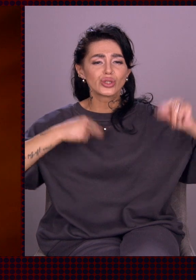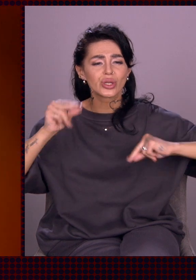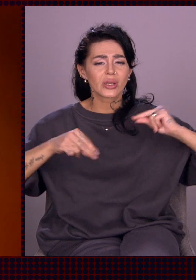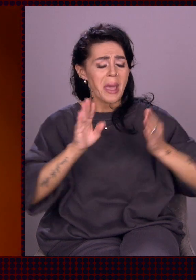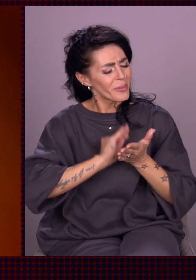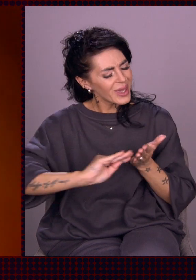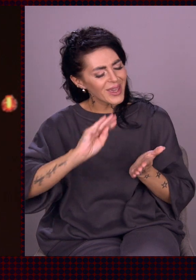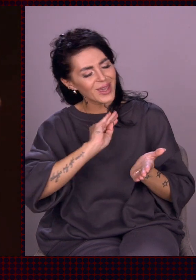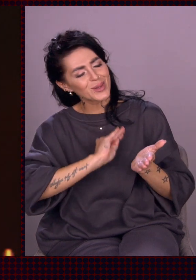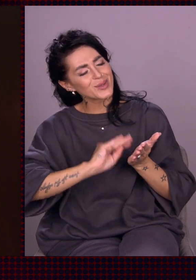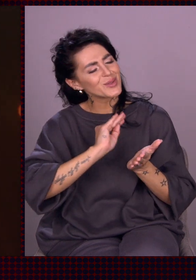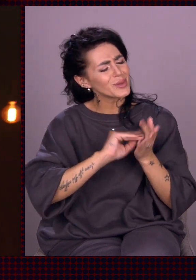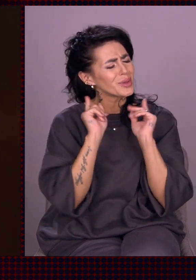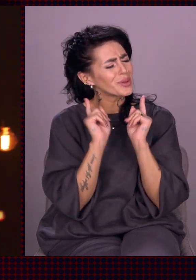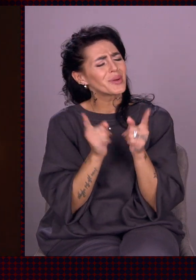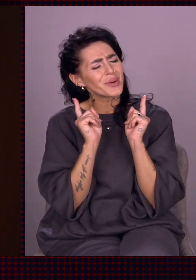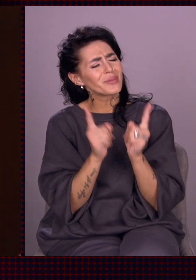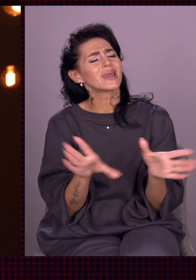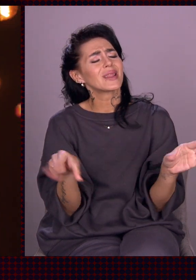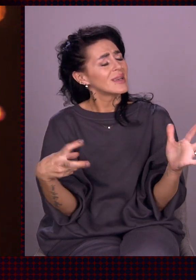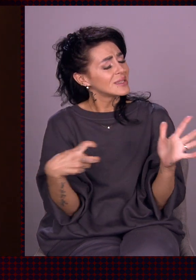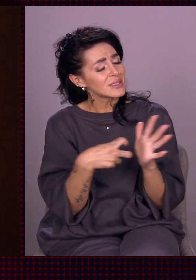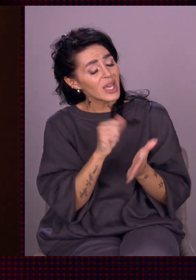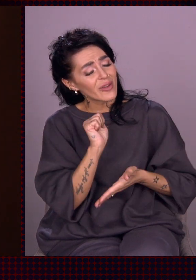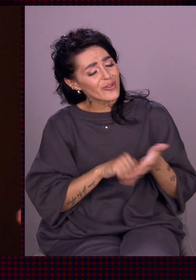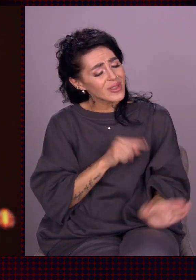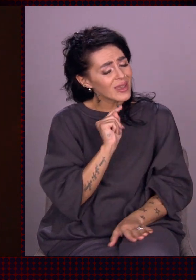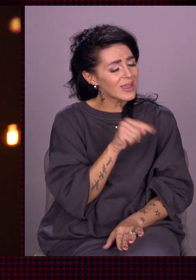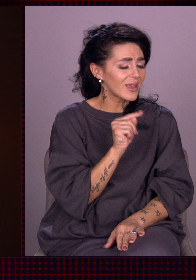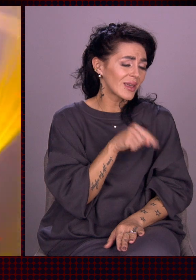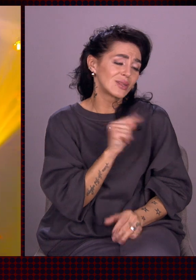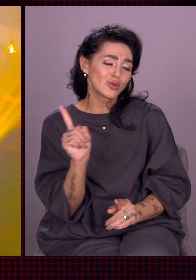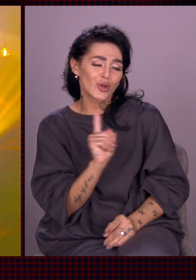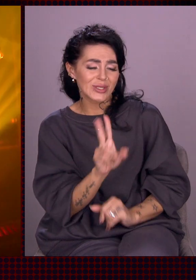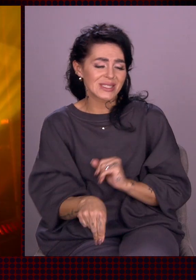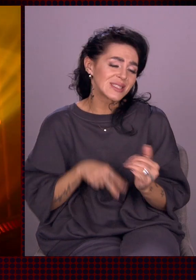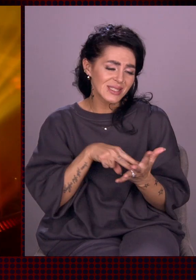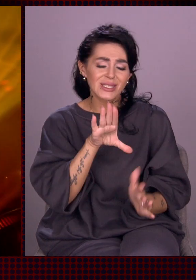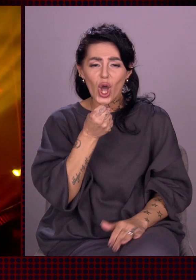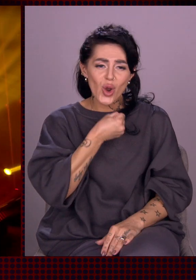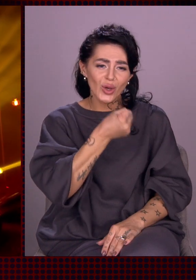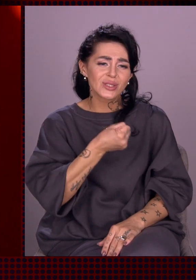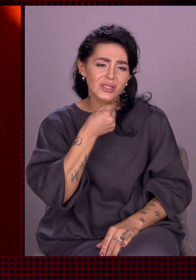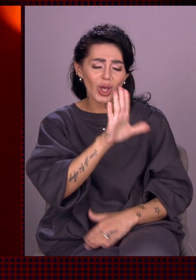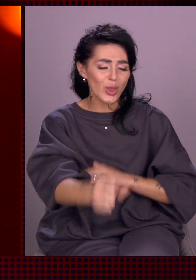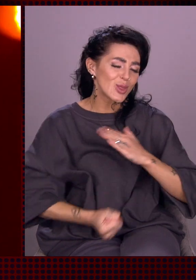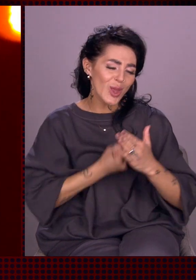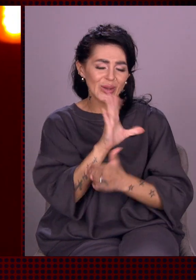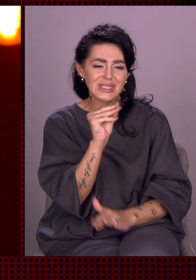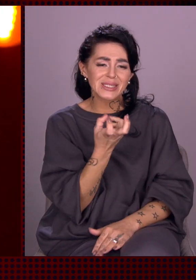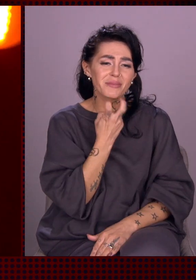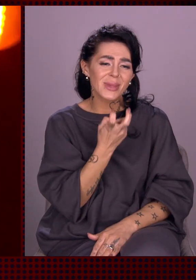Пишу тобі листа від тієї, що стала дорослою, але досі сміється